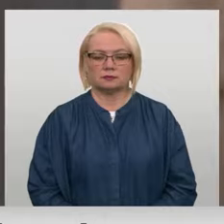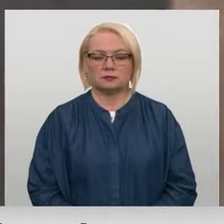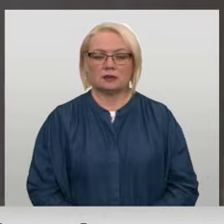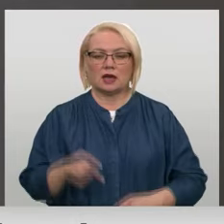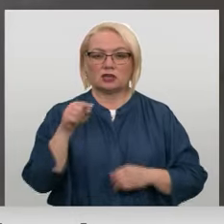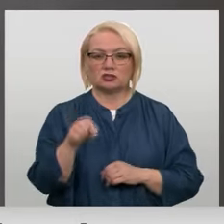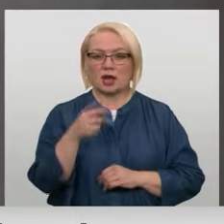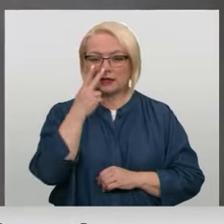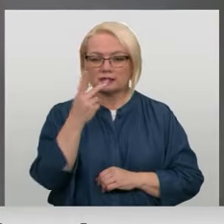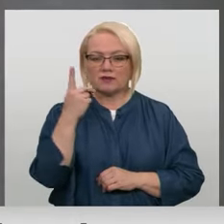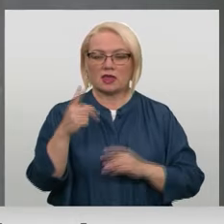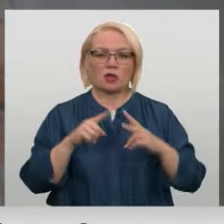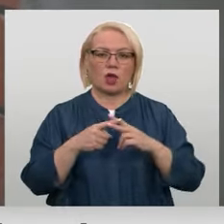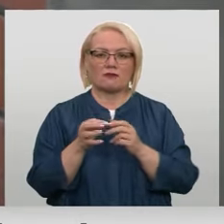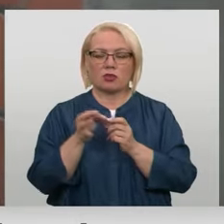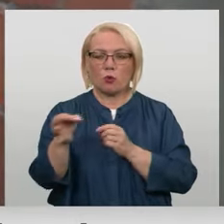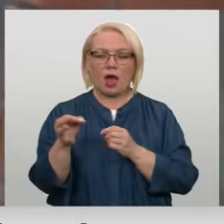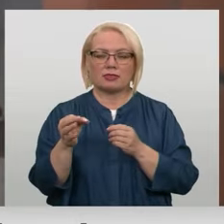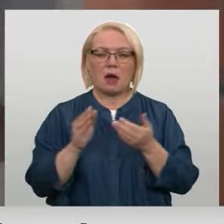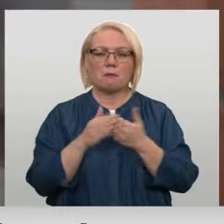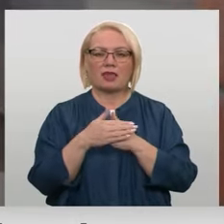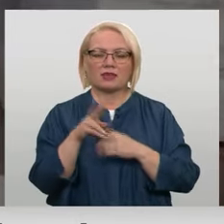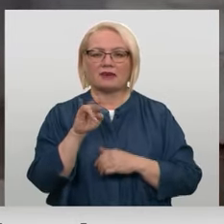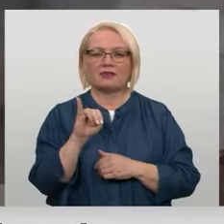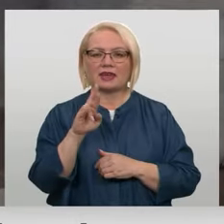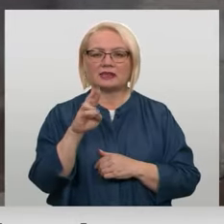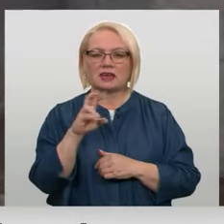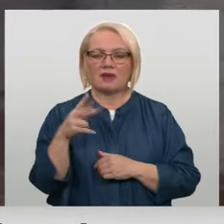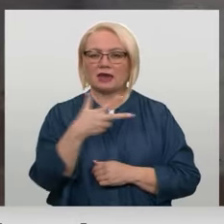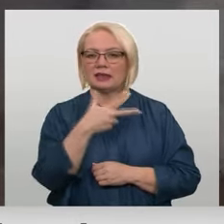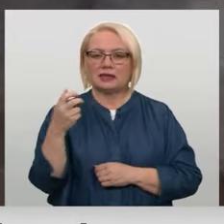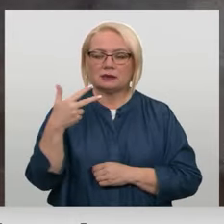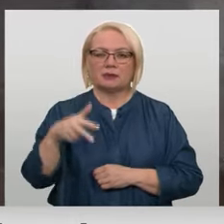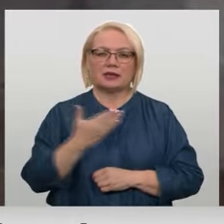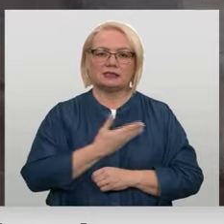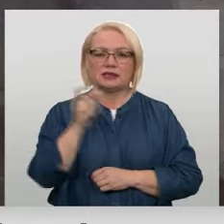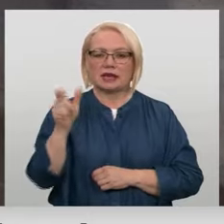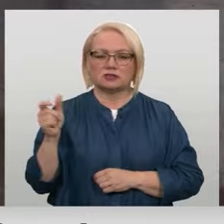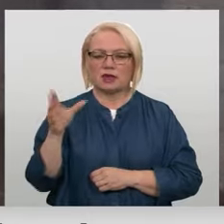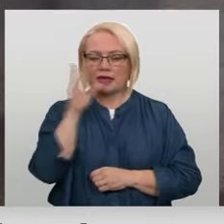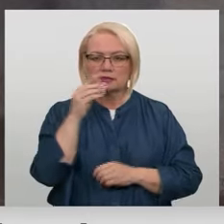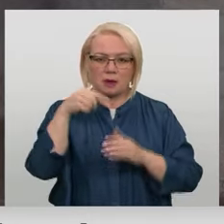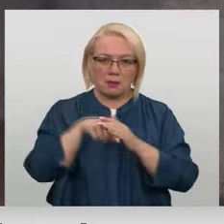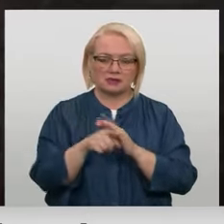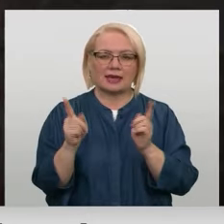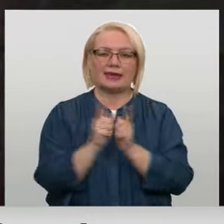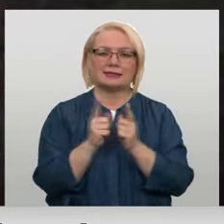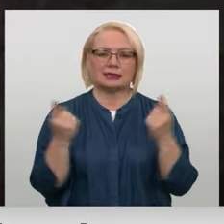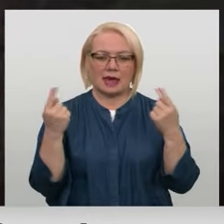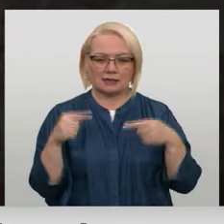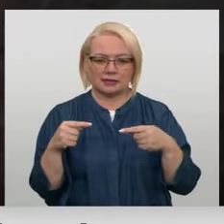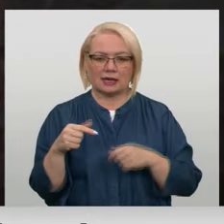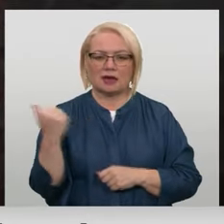Šādi izskatās vienā no Jelgavas novada patvērtnēm Virtsavā. Tajā aptuveni 330 iedzīvotājiem būtu iespēja patvērties īslaicīgi. Šī